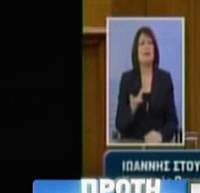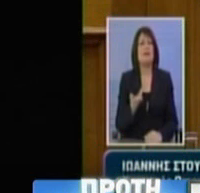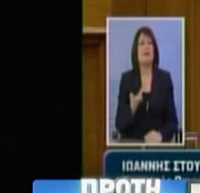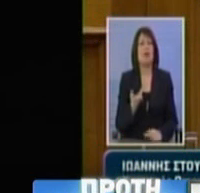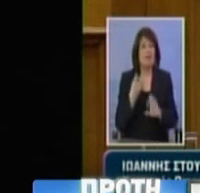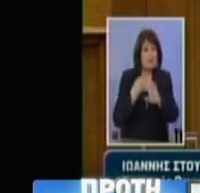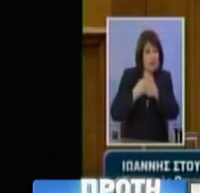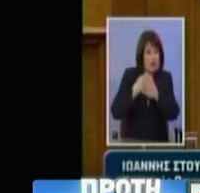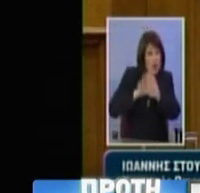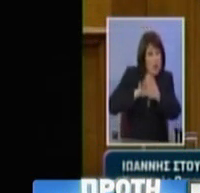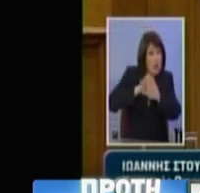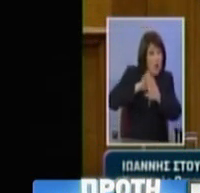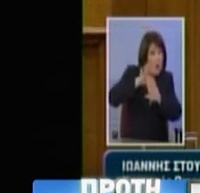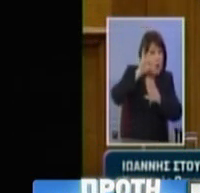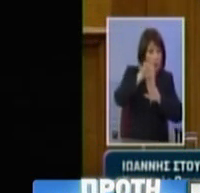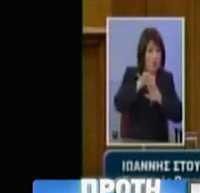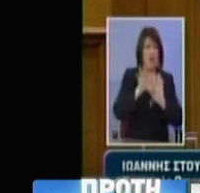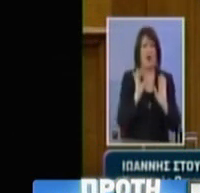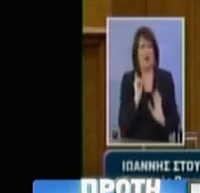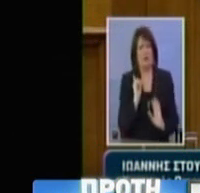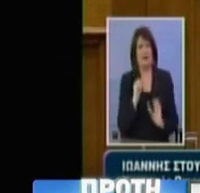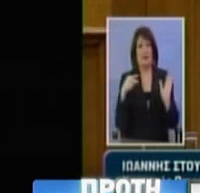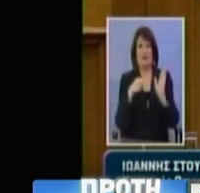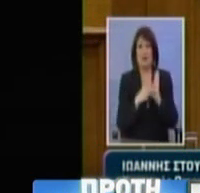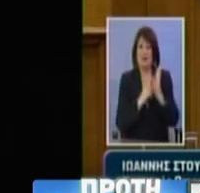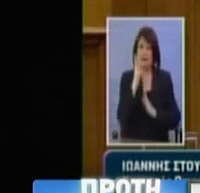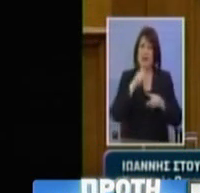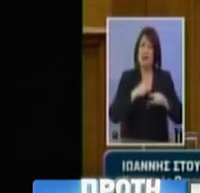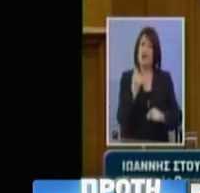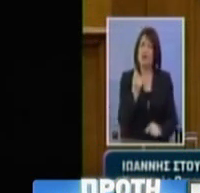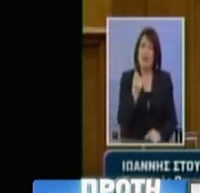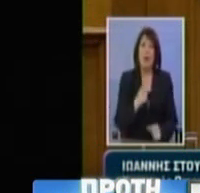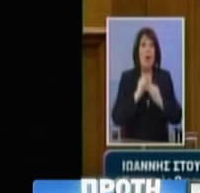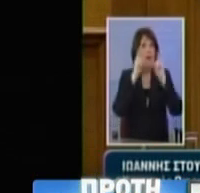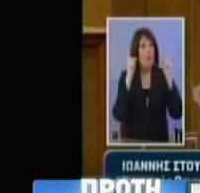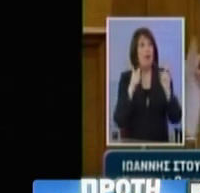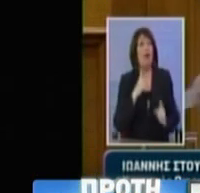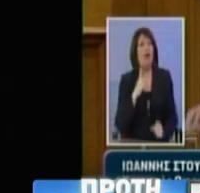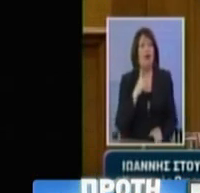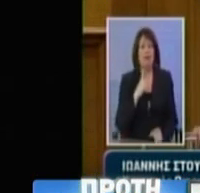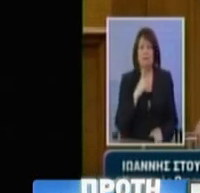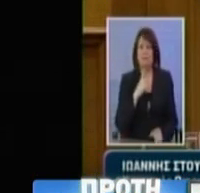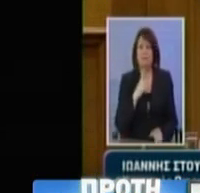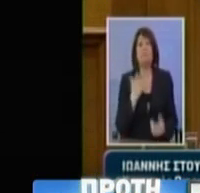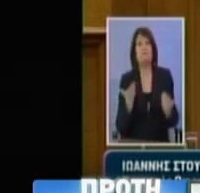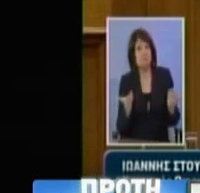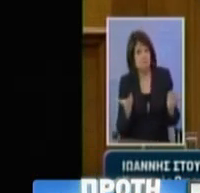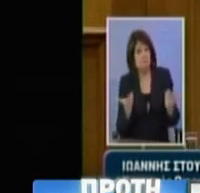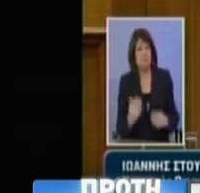ανασήμανση στα προϊόντα καπνού, ακτίνες χ στα τελωνεία, διακρατικές συμφωνίες για όσους βγάζουν χρήματα στο